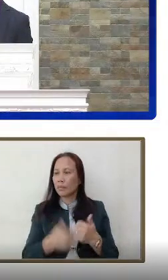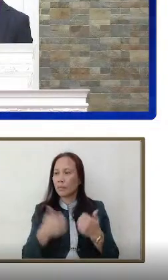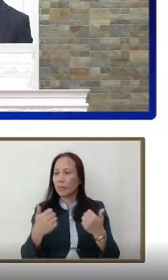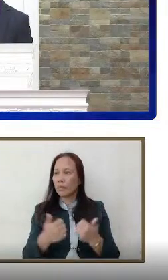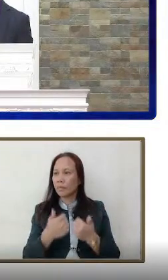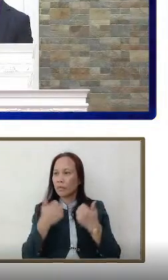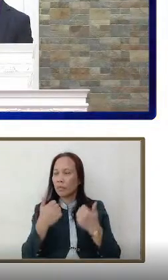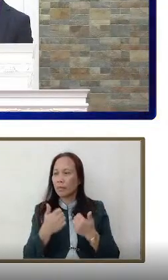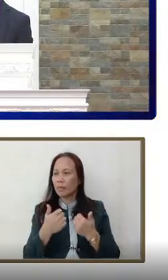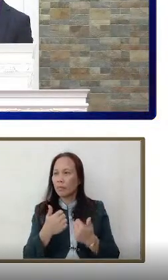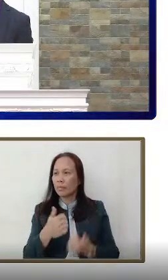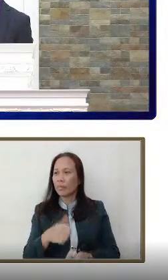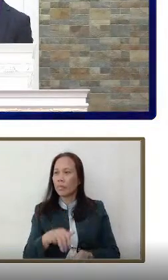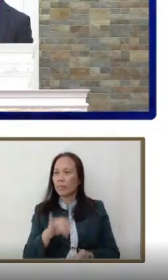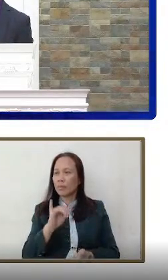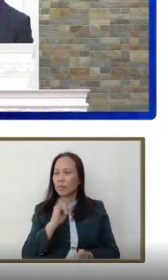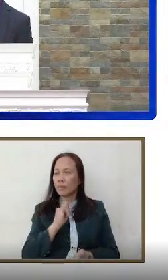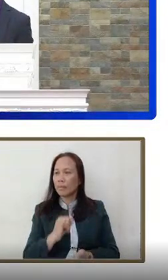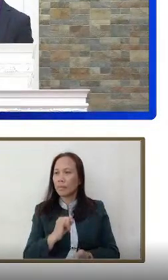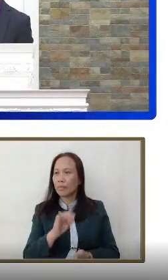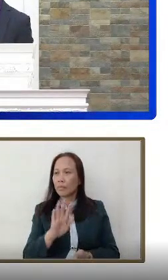Yes, sir. 48 ako, sir.